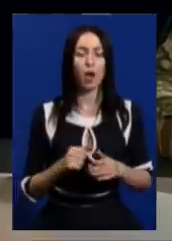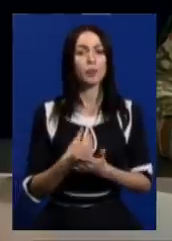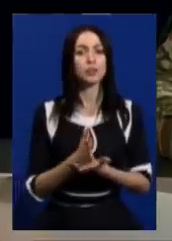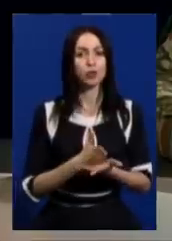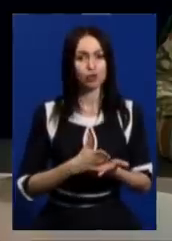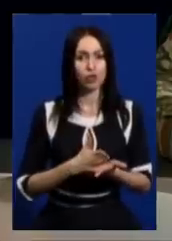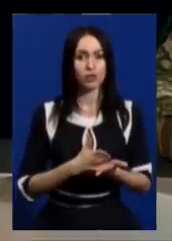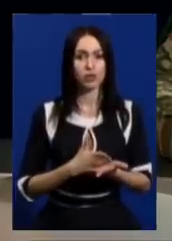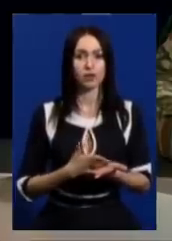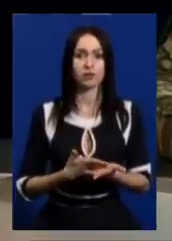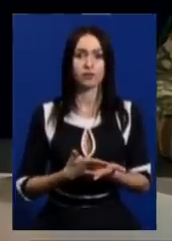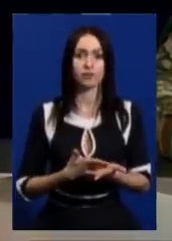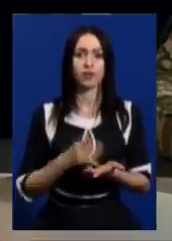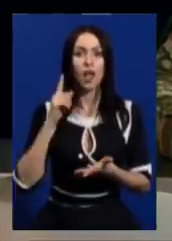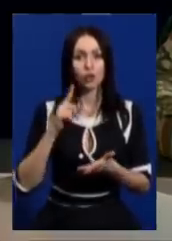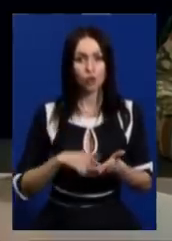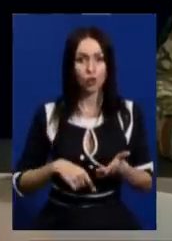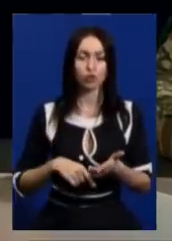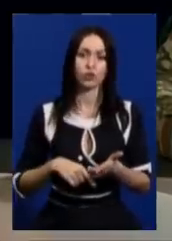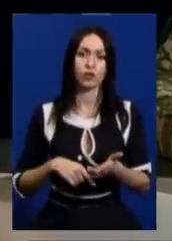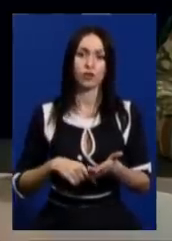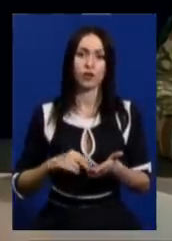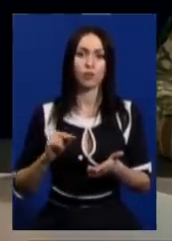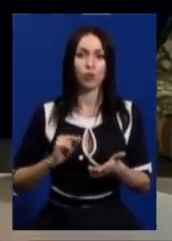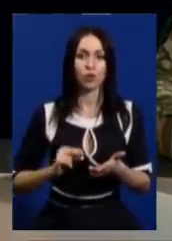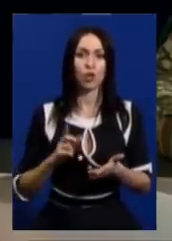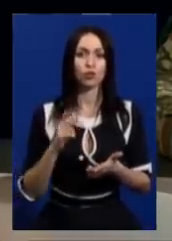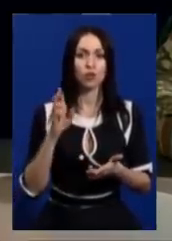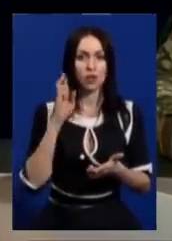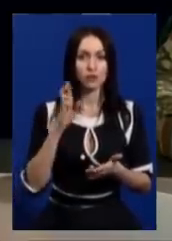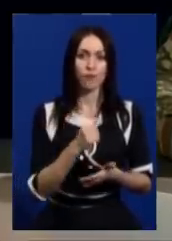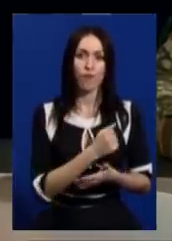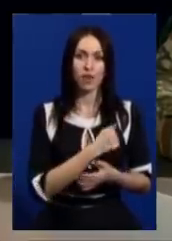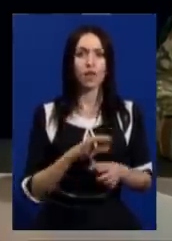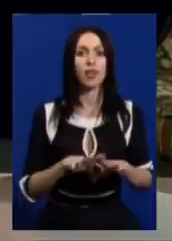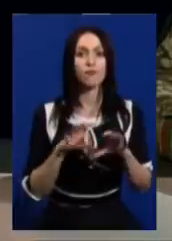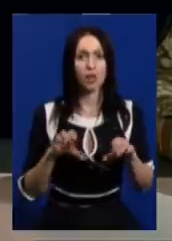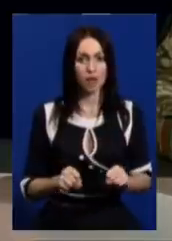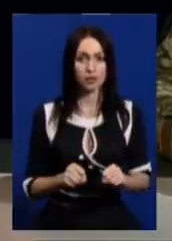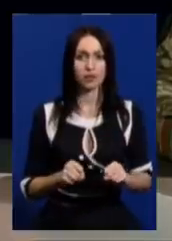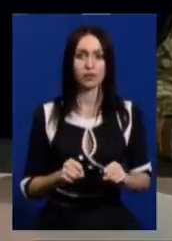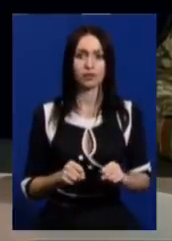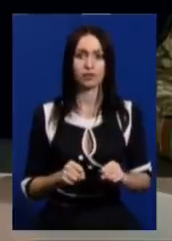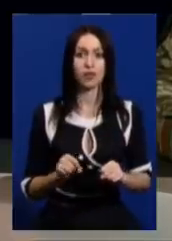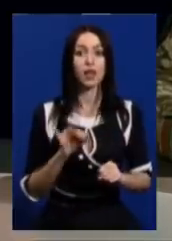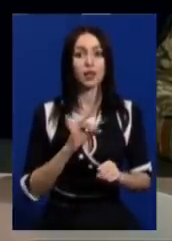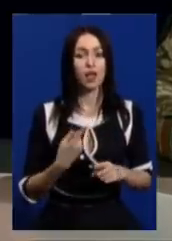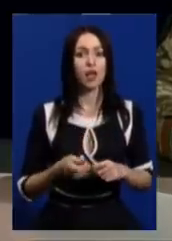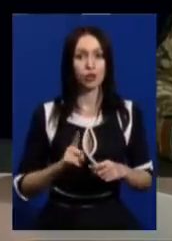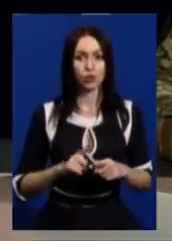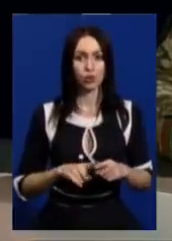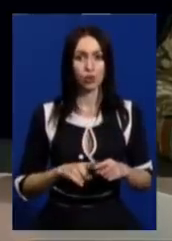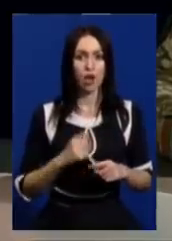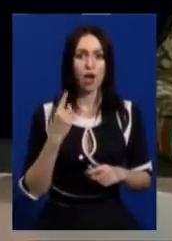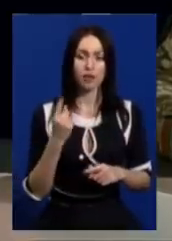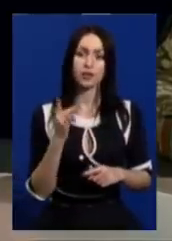обеспечение надежного функционирования государственной военной власти. И это